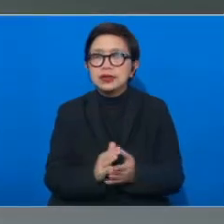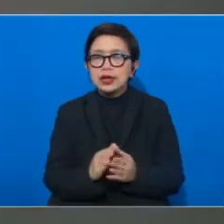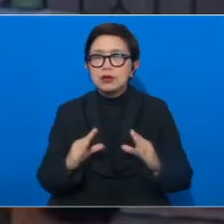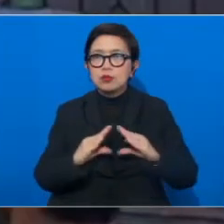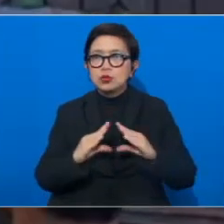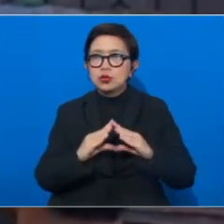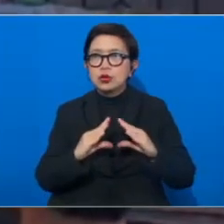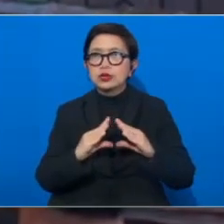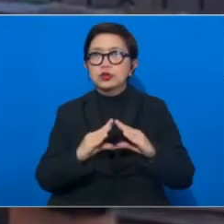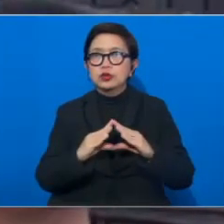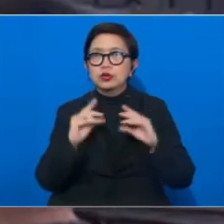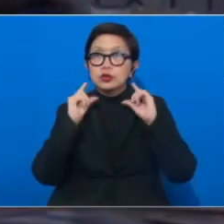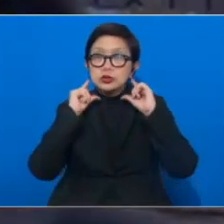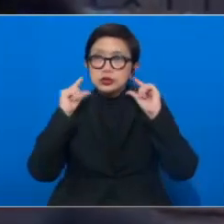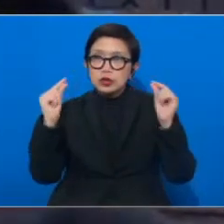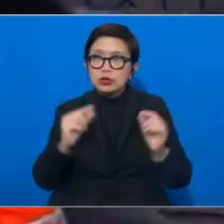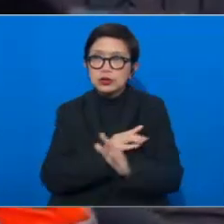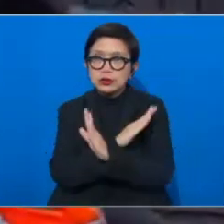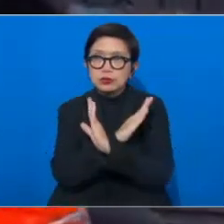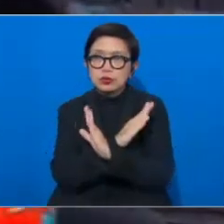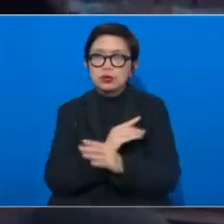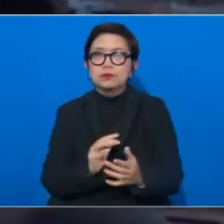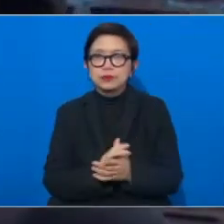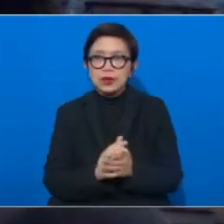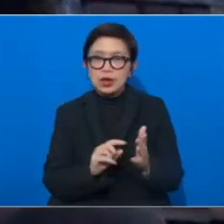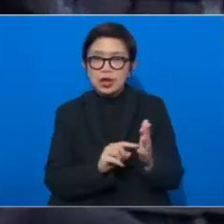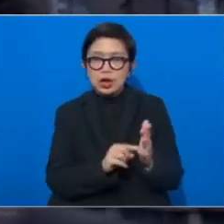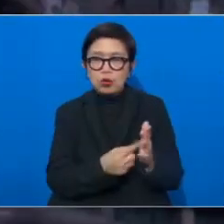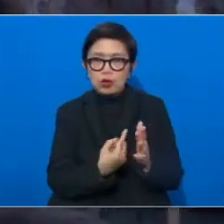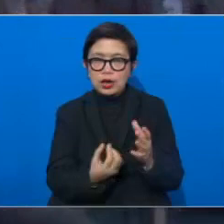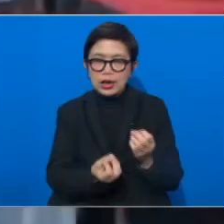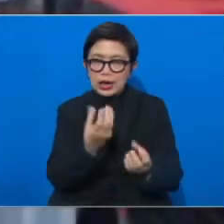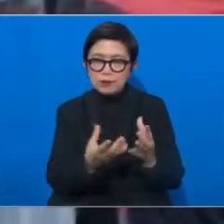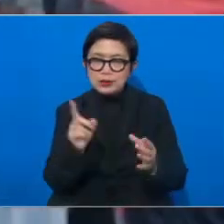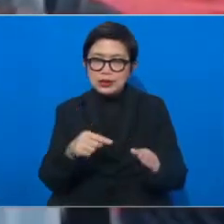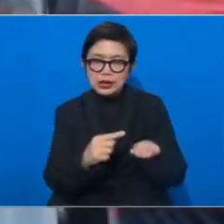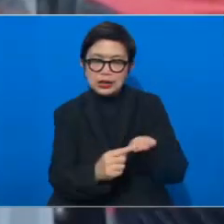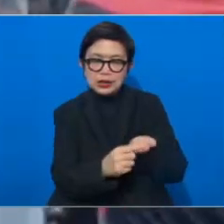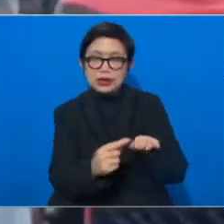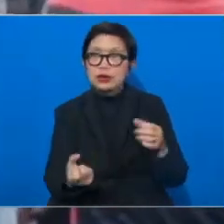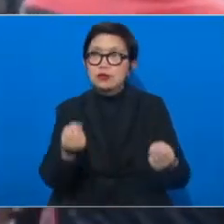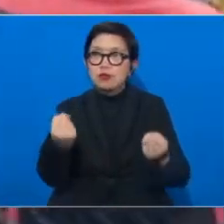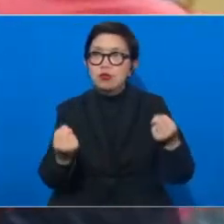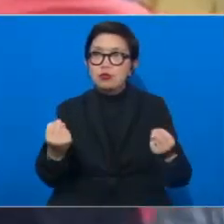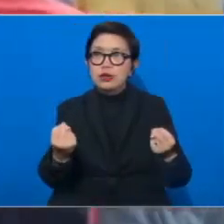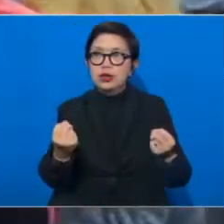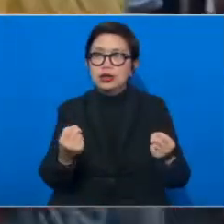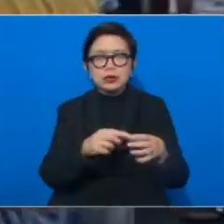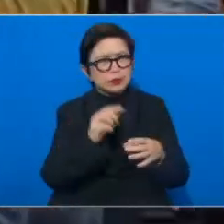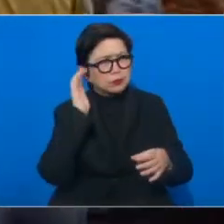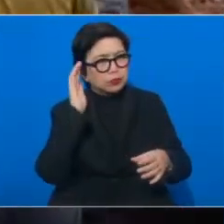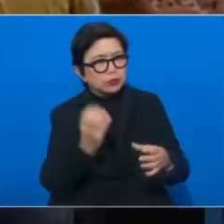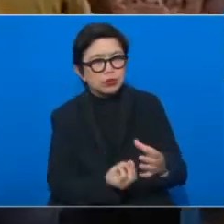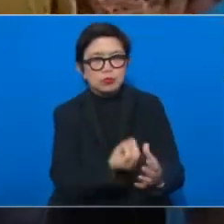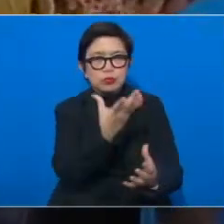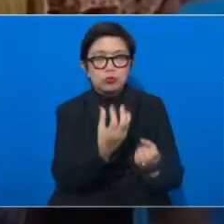petang. Api yang muncul dari mobil kemudian merambat ke rumah hingga terdengar ledakan dari aliran gas alam. Api baru